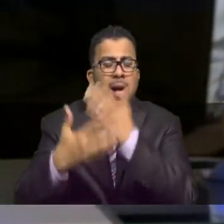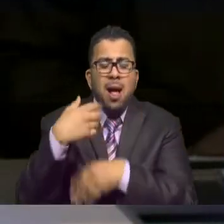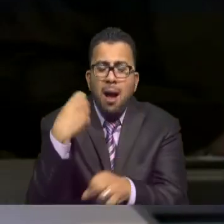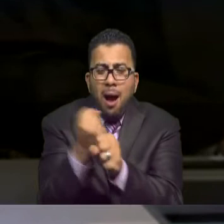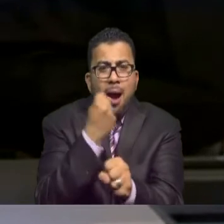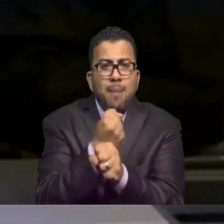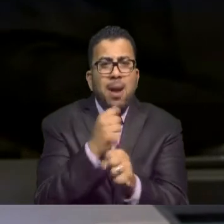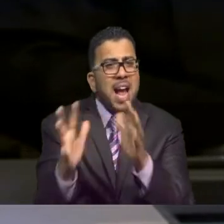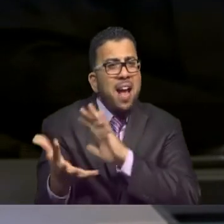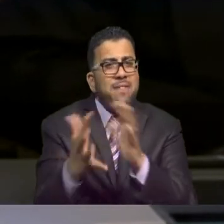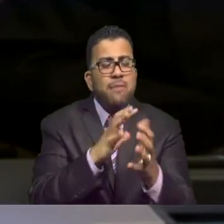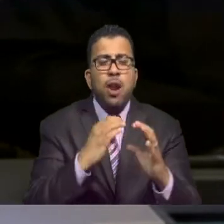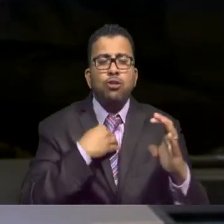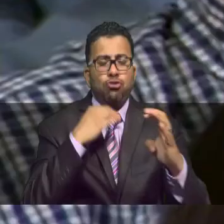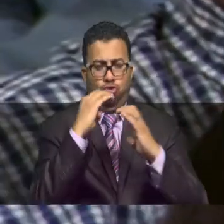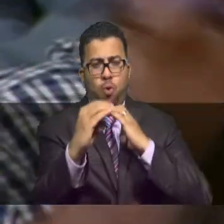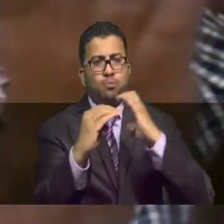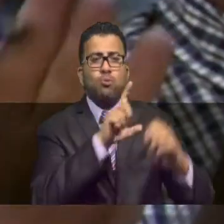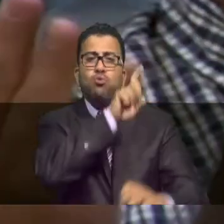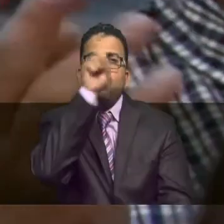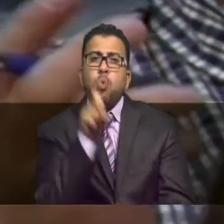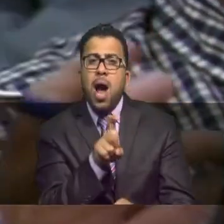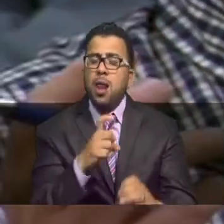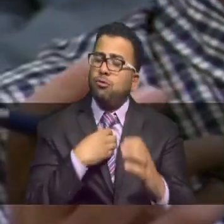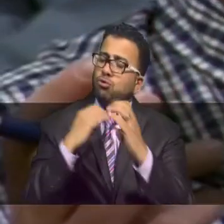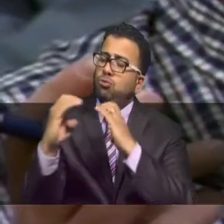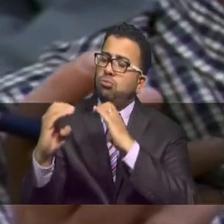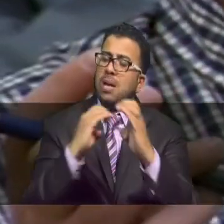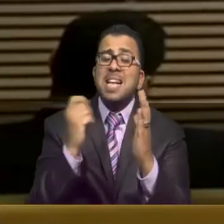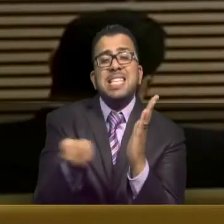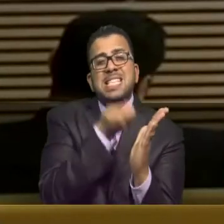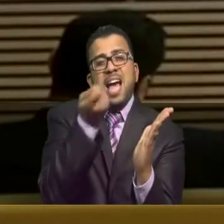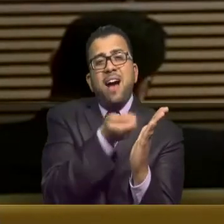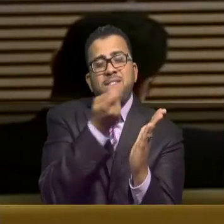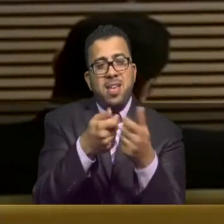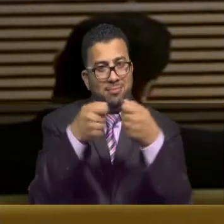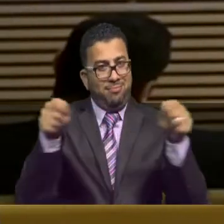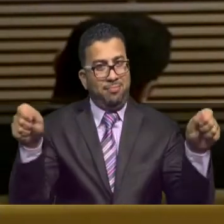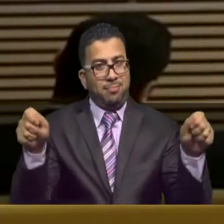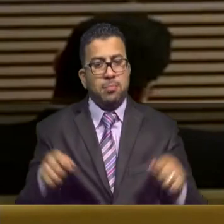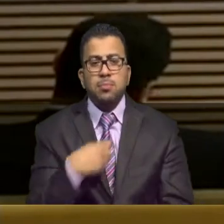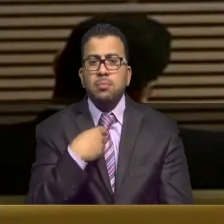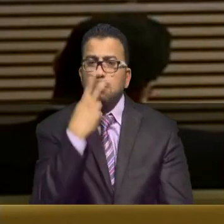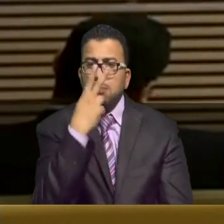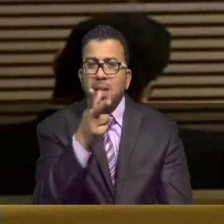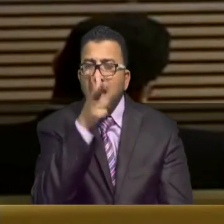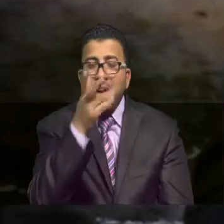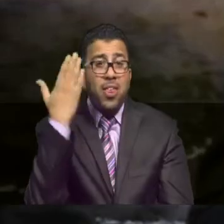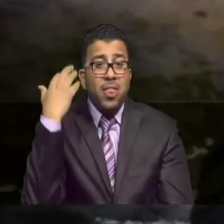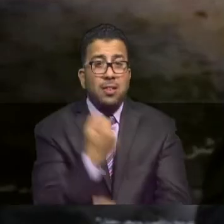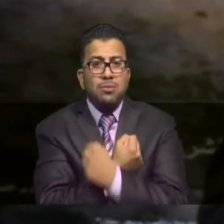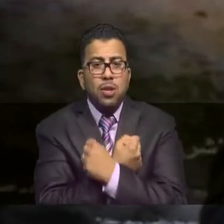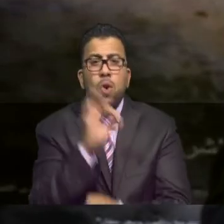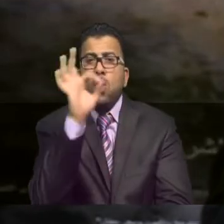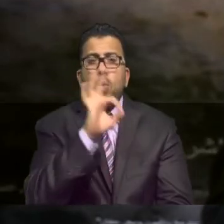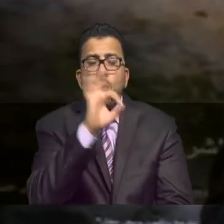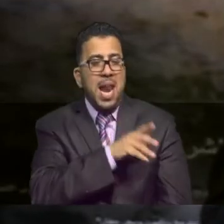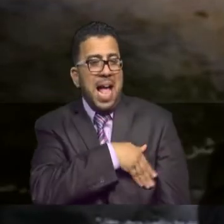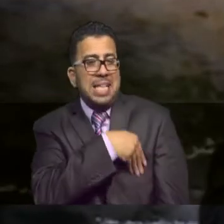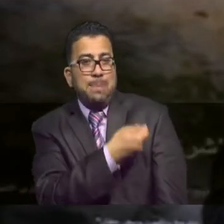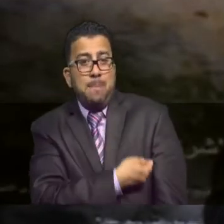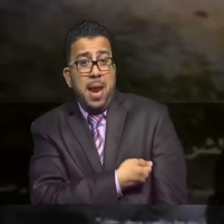العمل، وأجابوا على بعض أسئلة الحضور من الصحفيين. من خلال معرض آثار الشارقة المقام هنا في العاصمة